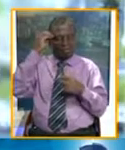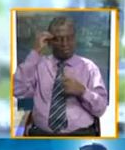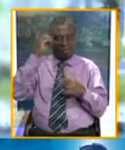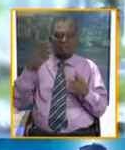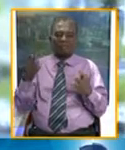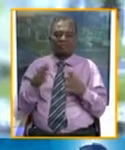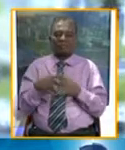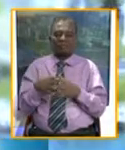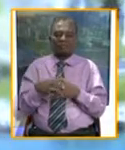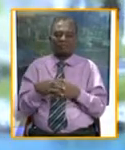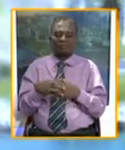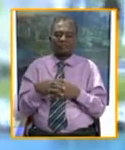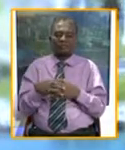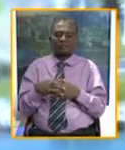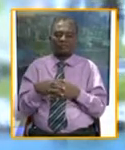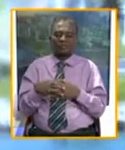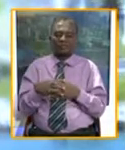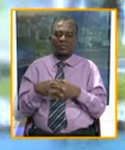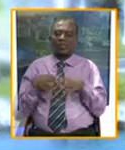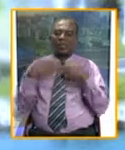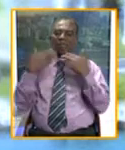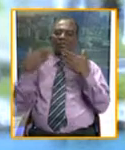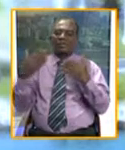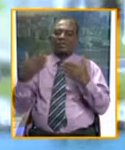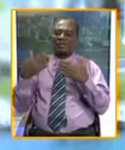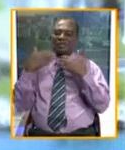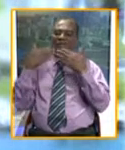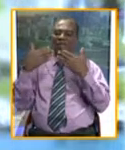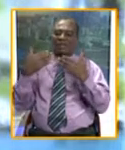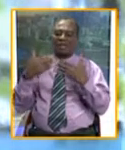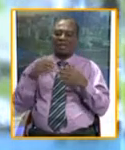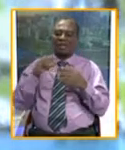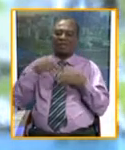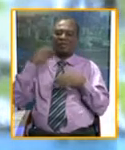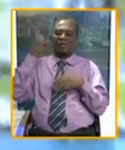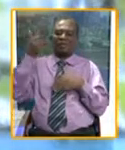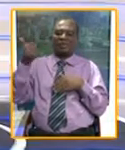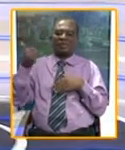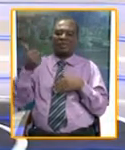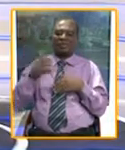prochaines éditions. Voilà, merci de nous avoir suivis et à très bientôt.